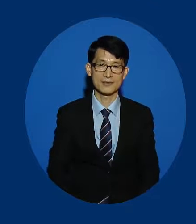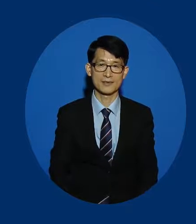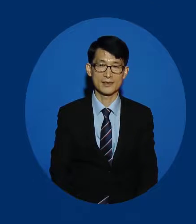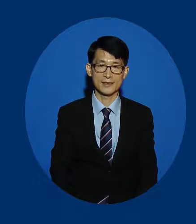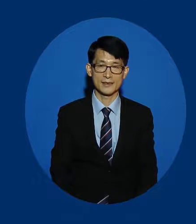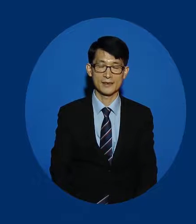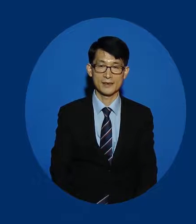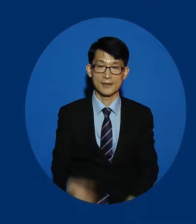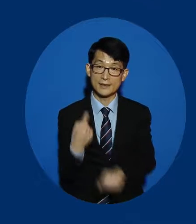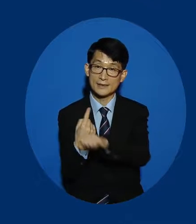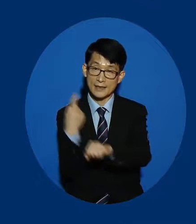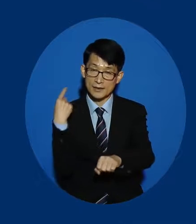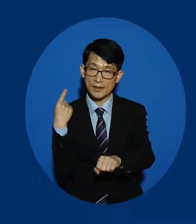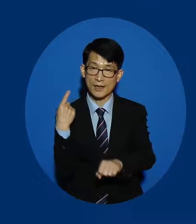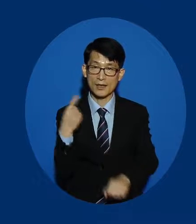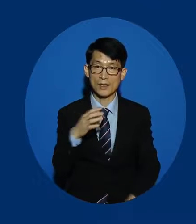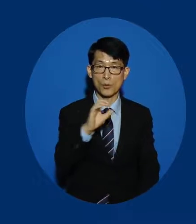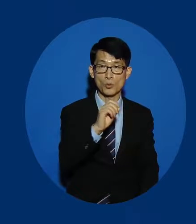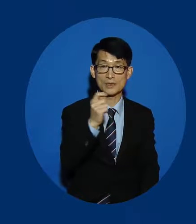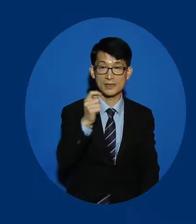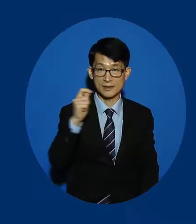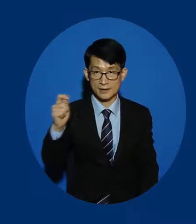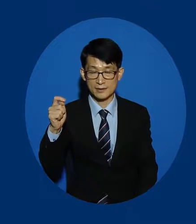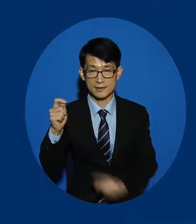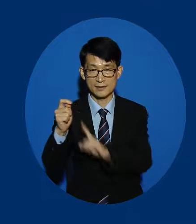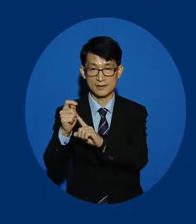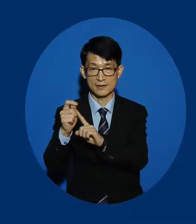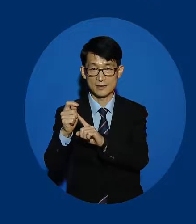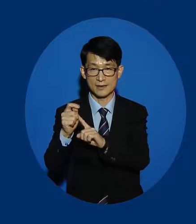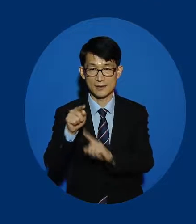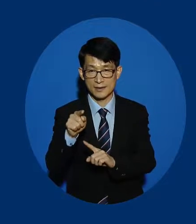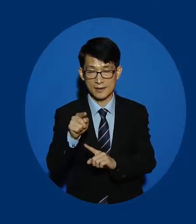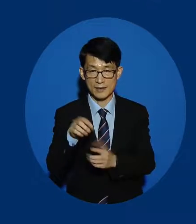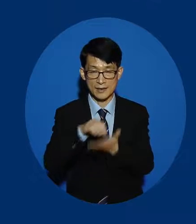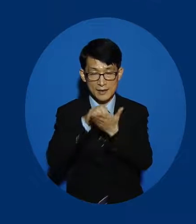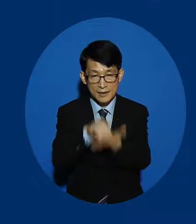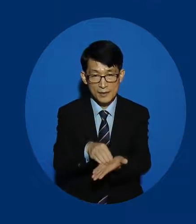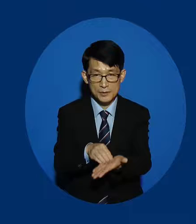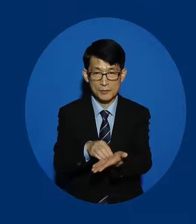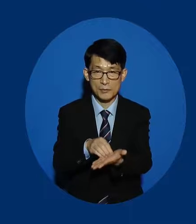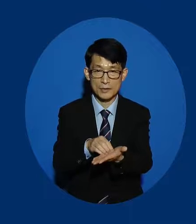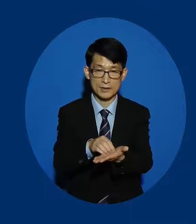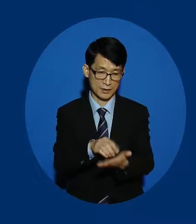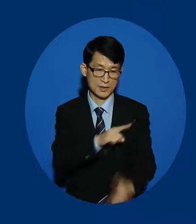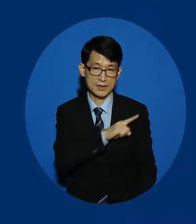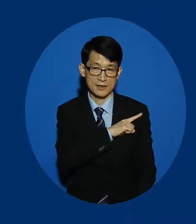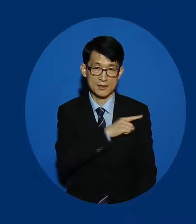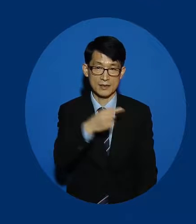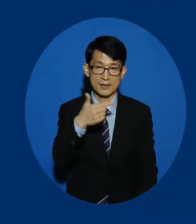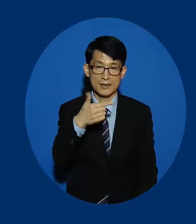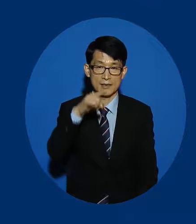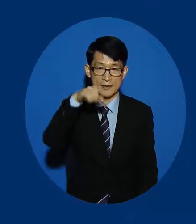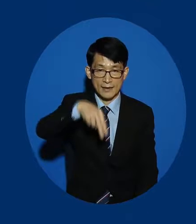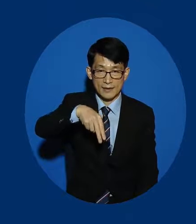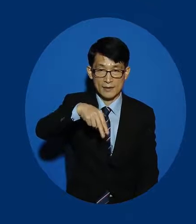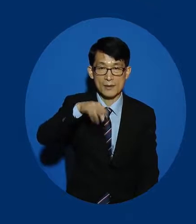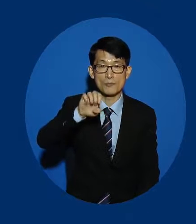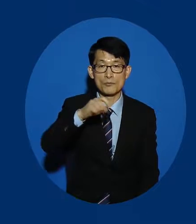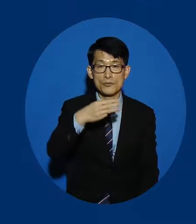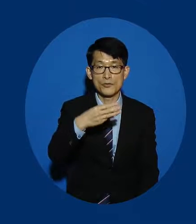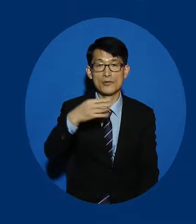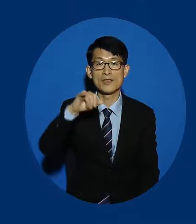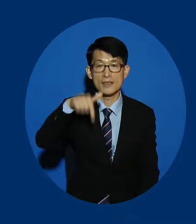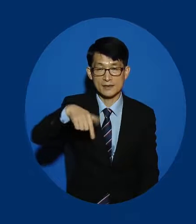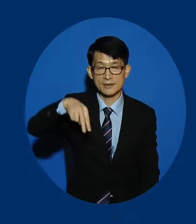세계 OTT 가입자 수인데 아무래도 넷플릭스가 굉장히 강세를 보이고 있습니다. 이거는 코로나19의 영향이 굉장히